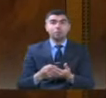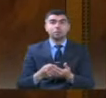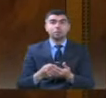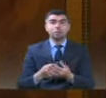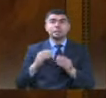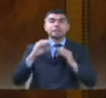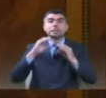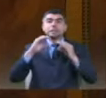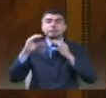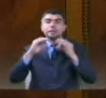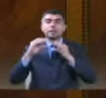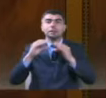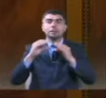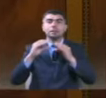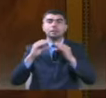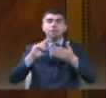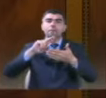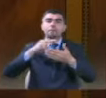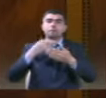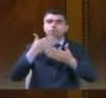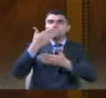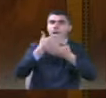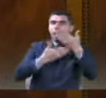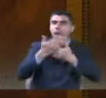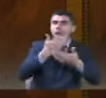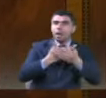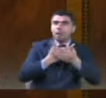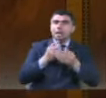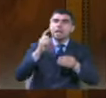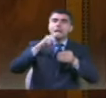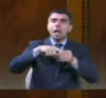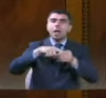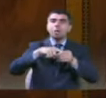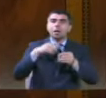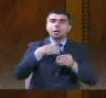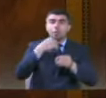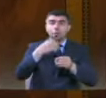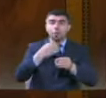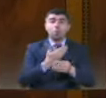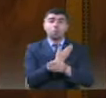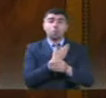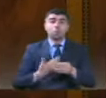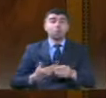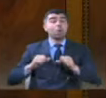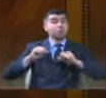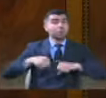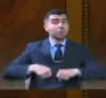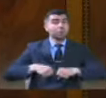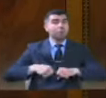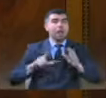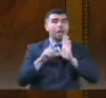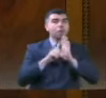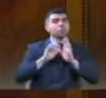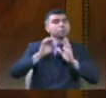بالاتفاق مع النقابات على أشياء كثيرة وثقيلة جدا، ولكن هذه الحكومة وفت بها جميعا أو تقريبا،